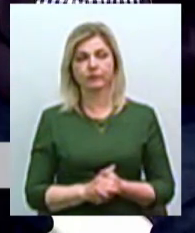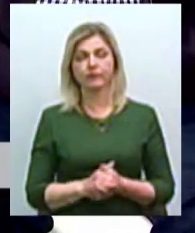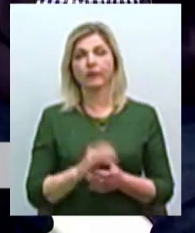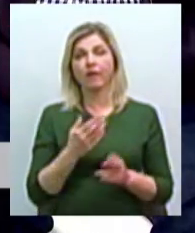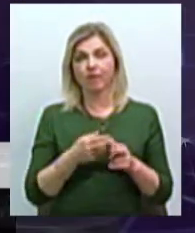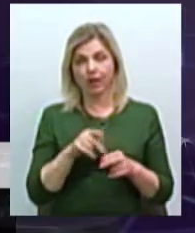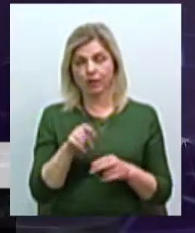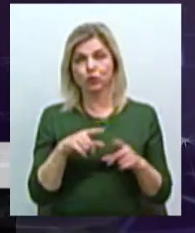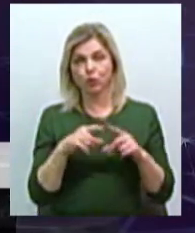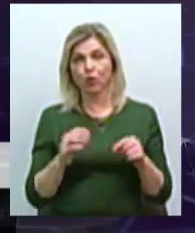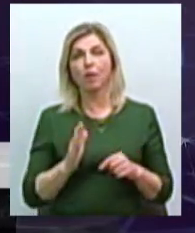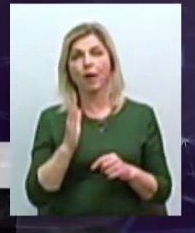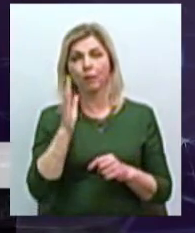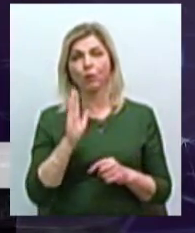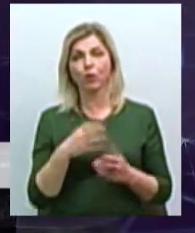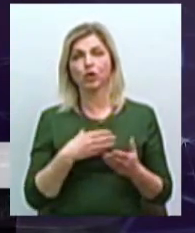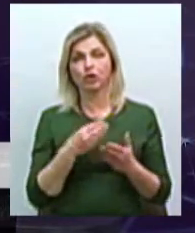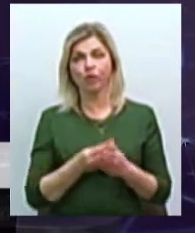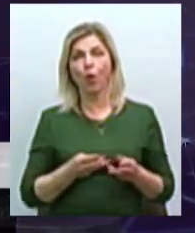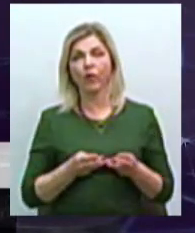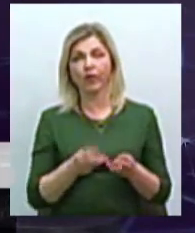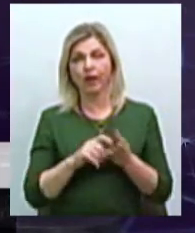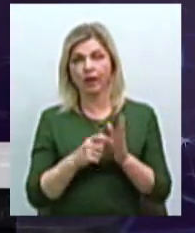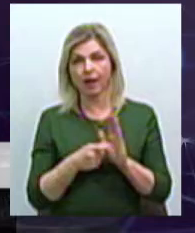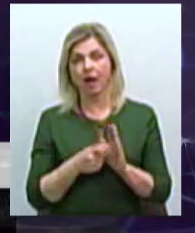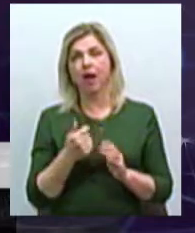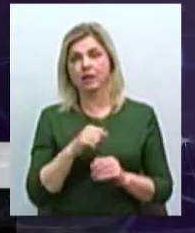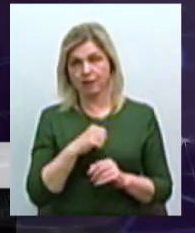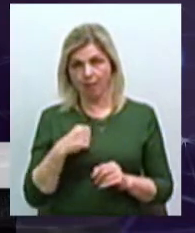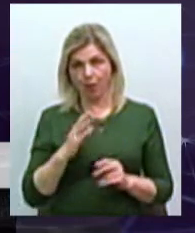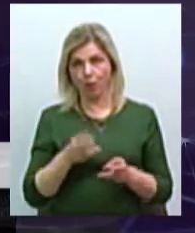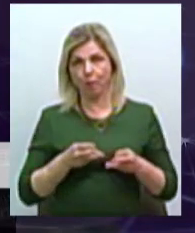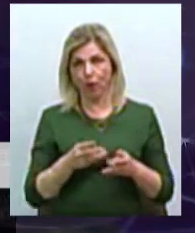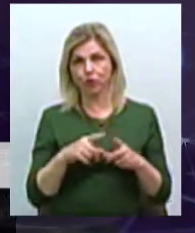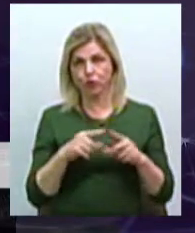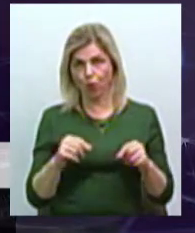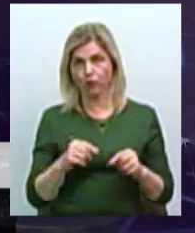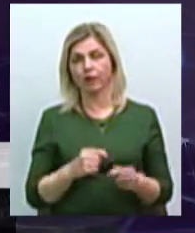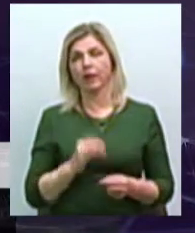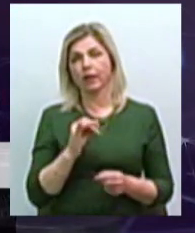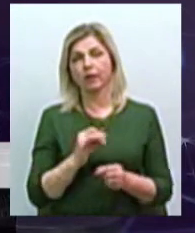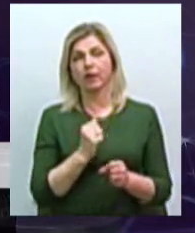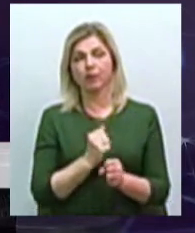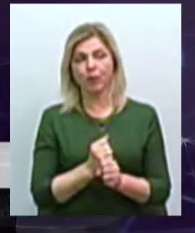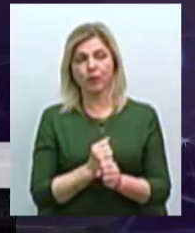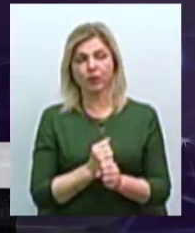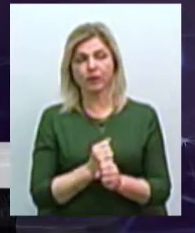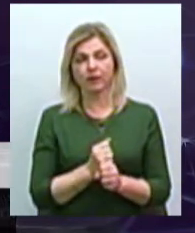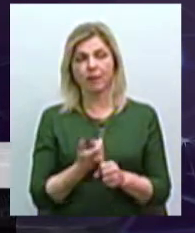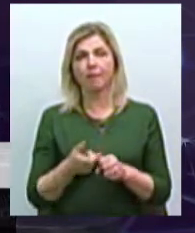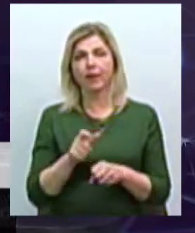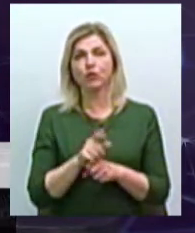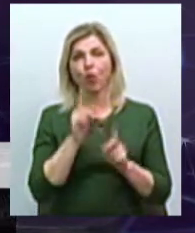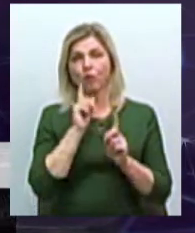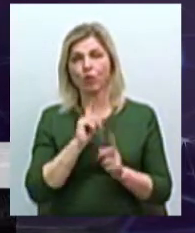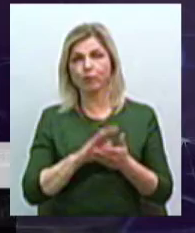цій школі в майбутньому буде власна котельня, яка буде опалювати її і проводити більш